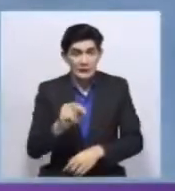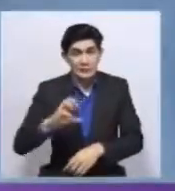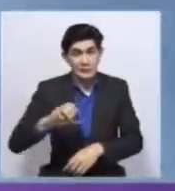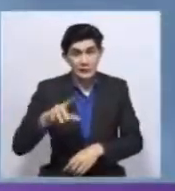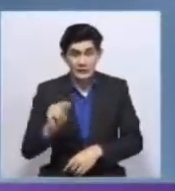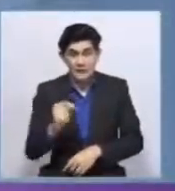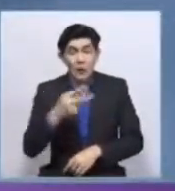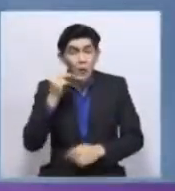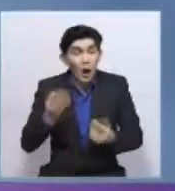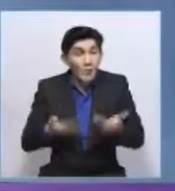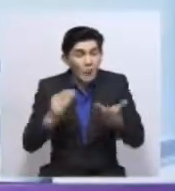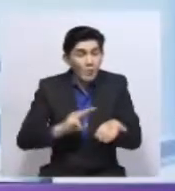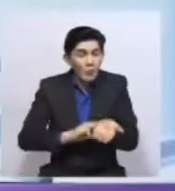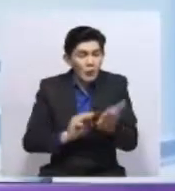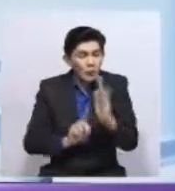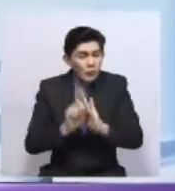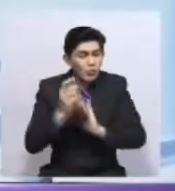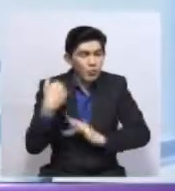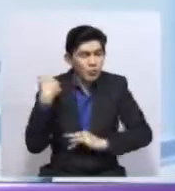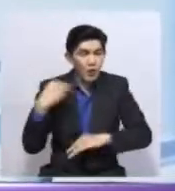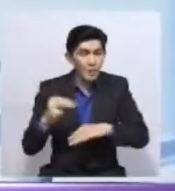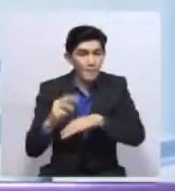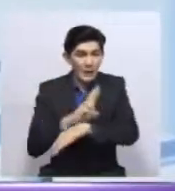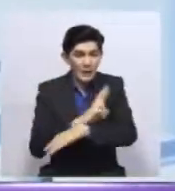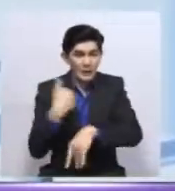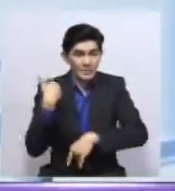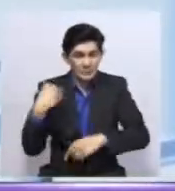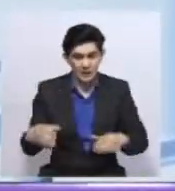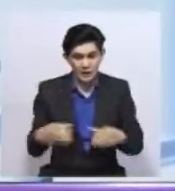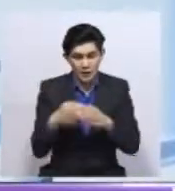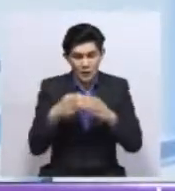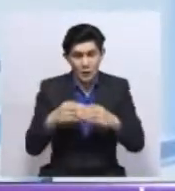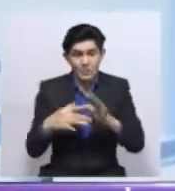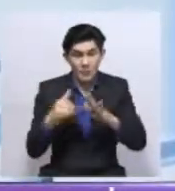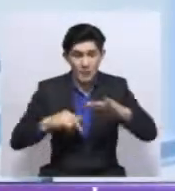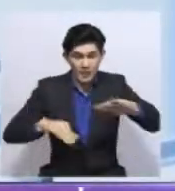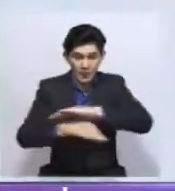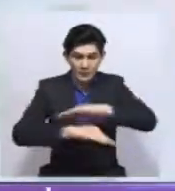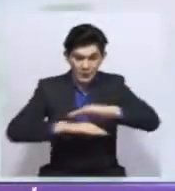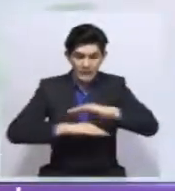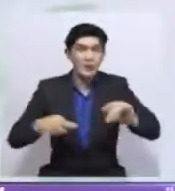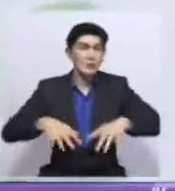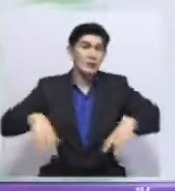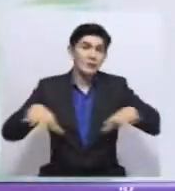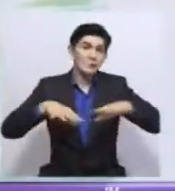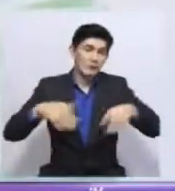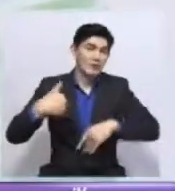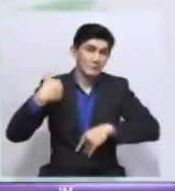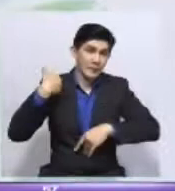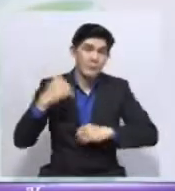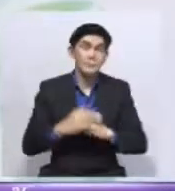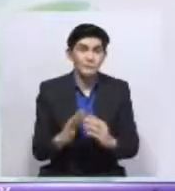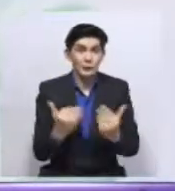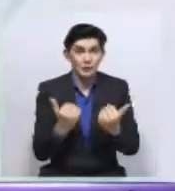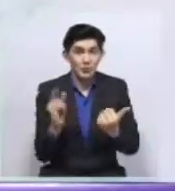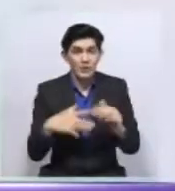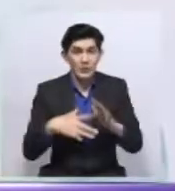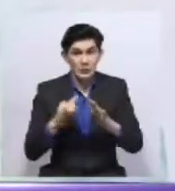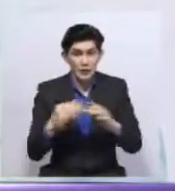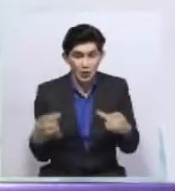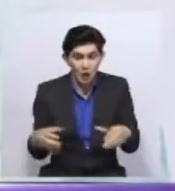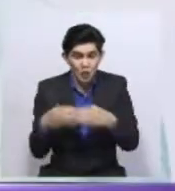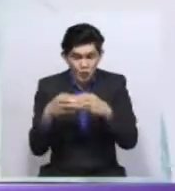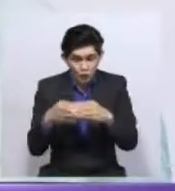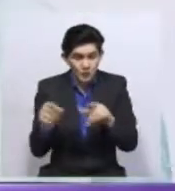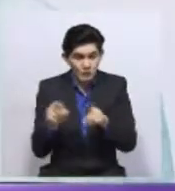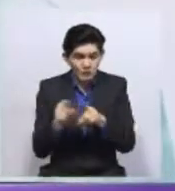เบาหวานความดันโรคมะเร็งและกลุ่มยาพื้นฐานเช่นยาสามัญประจำบ้านแผนโบราณรวมถึงยากลุ่มก